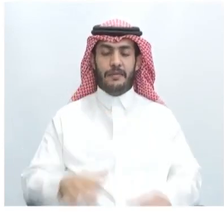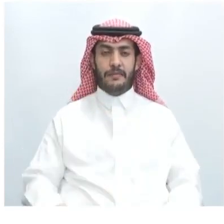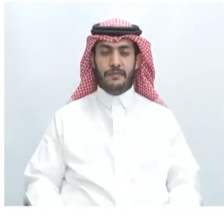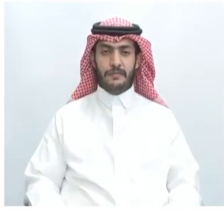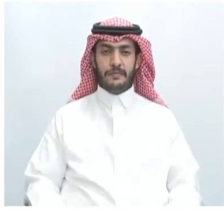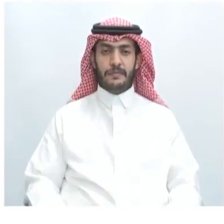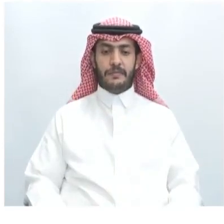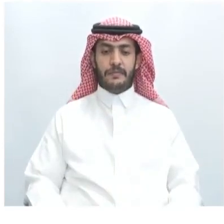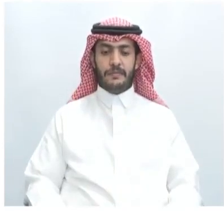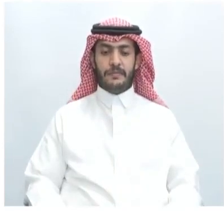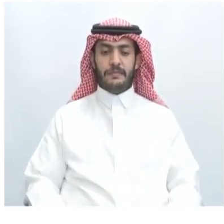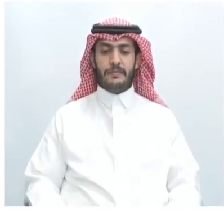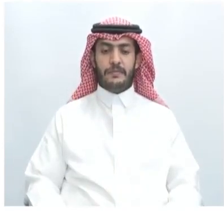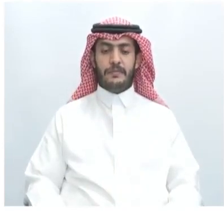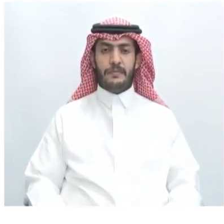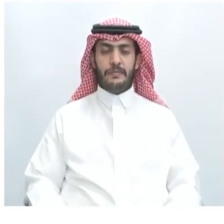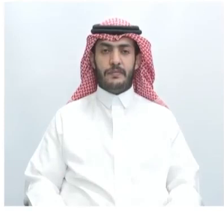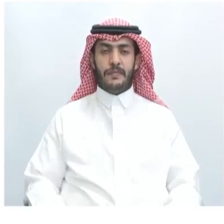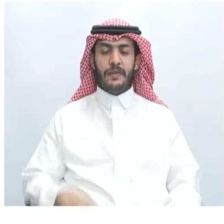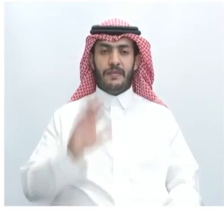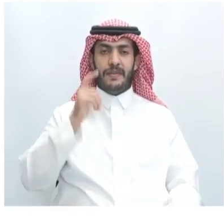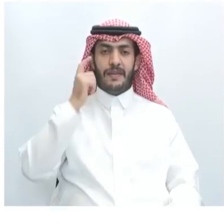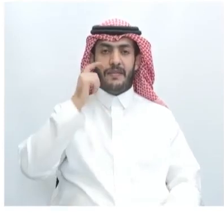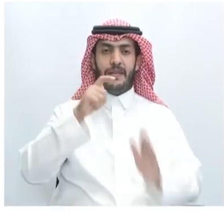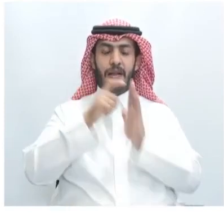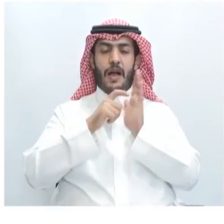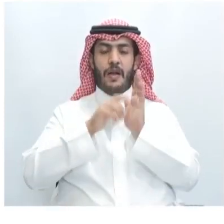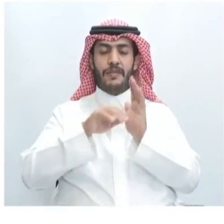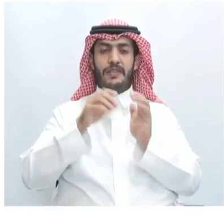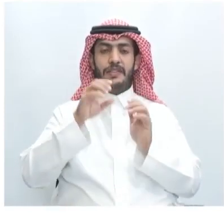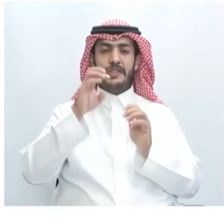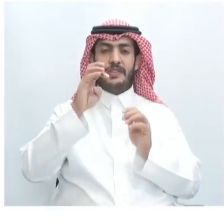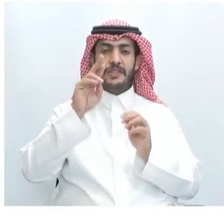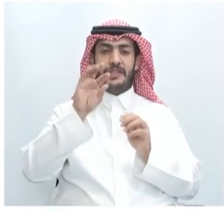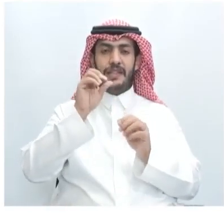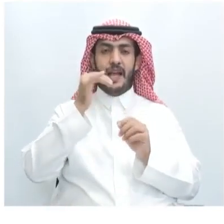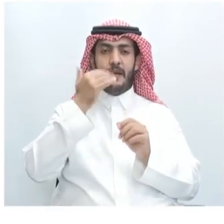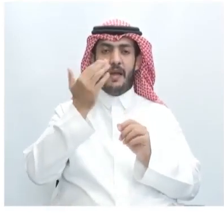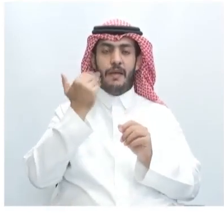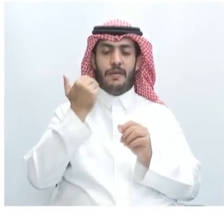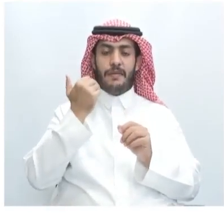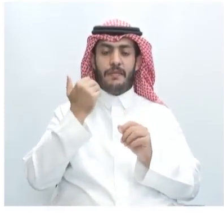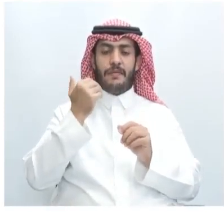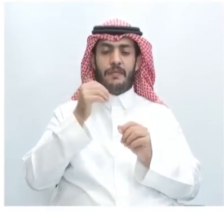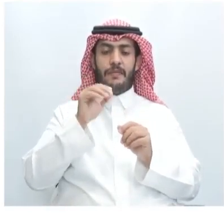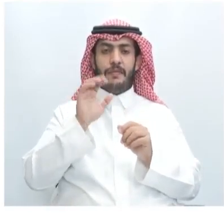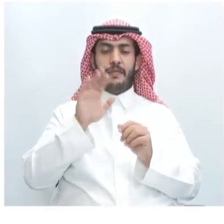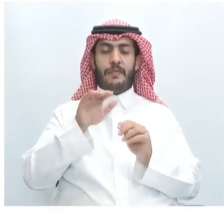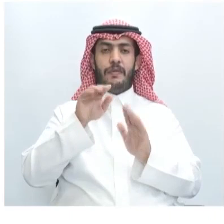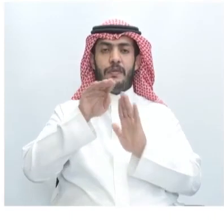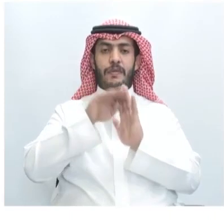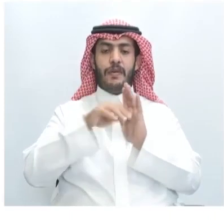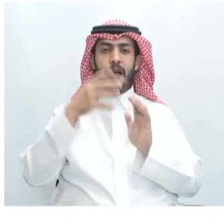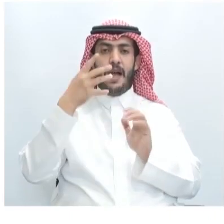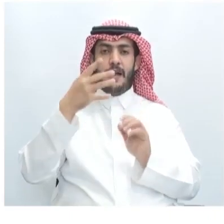الاخلاق هناك عرفت اوضاع القوانين في الجزيره العربيه قبل الاسلام من خلال ماذا من خلال الاعتماد